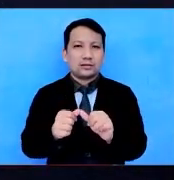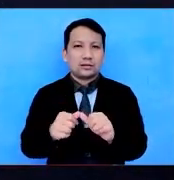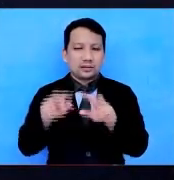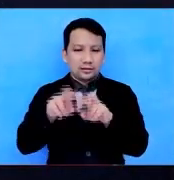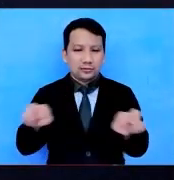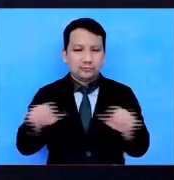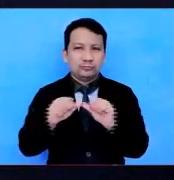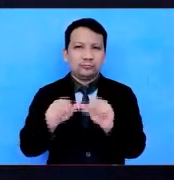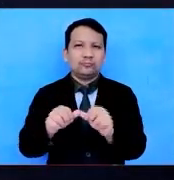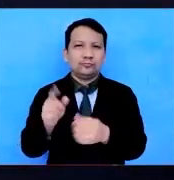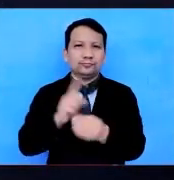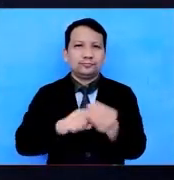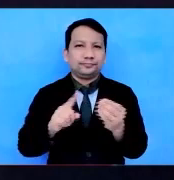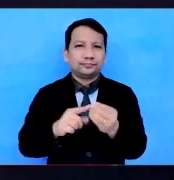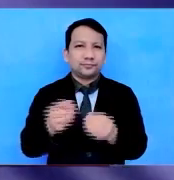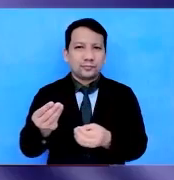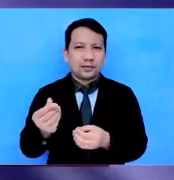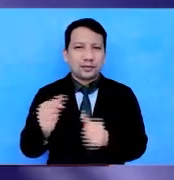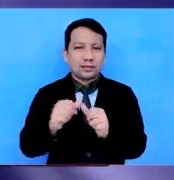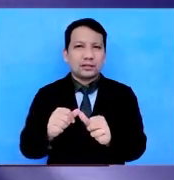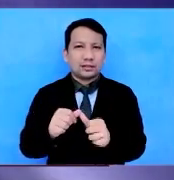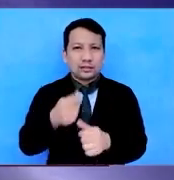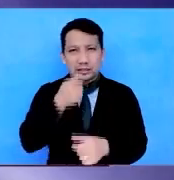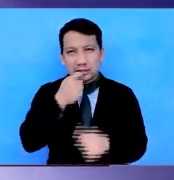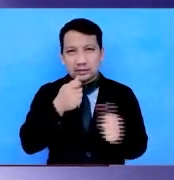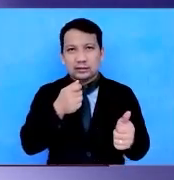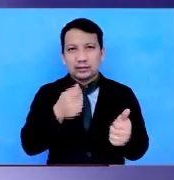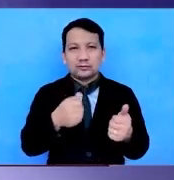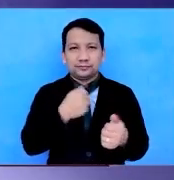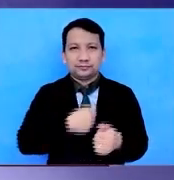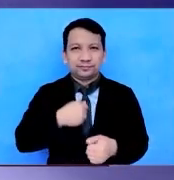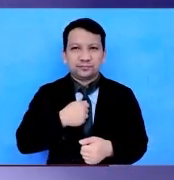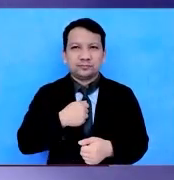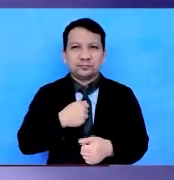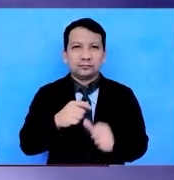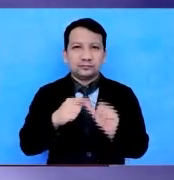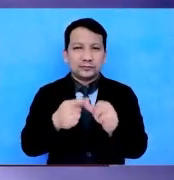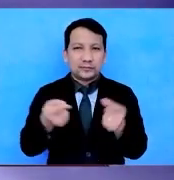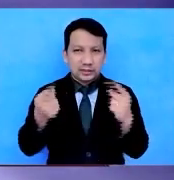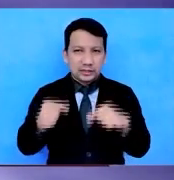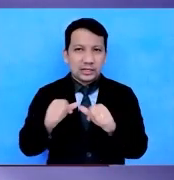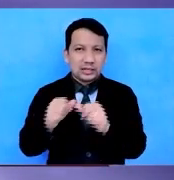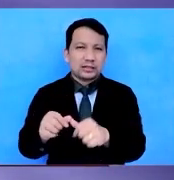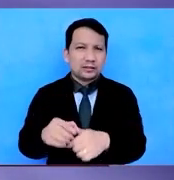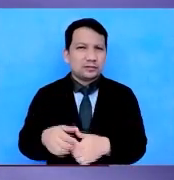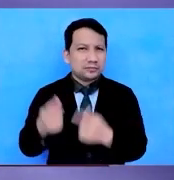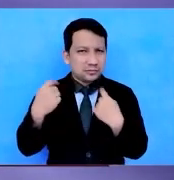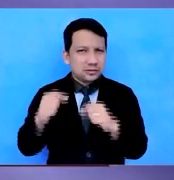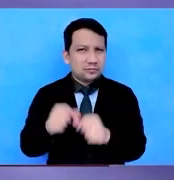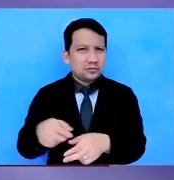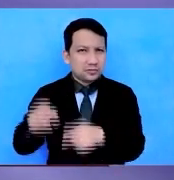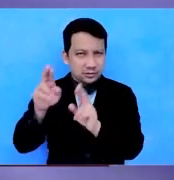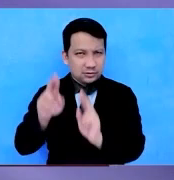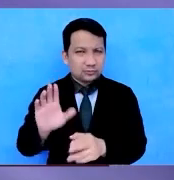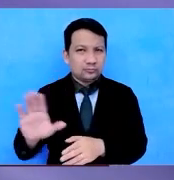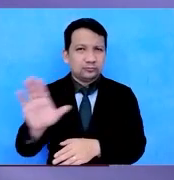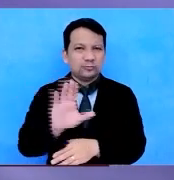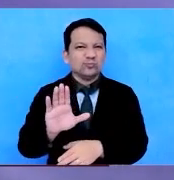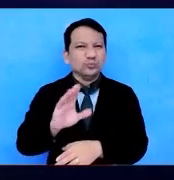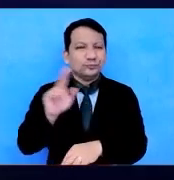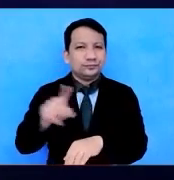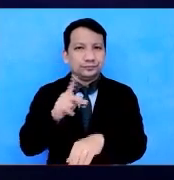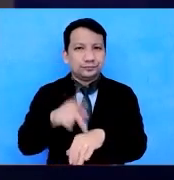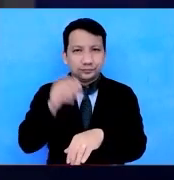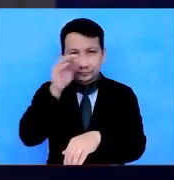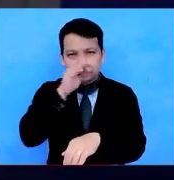din nila ang nagpasuhol na traffic enforcer. Nagsorry naman ang banda sa nangyari. Tiniyak nilang nirerespeto nila ang mga otoridad sa